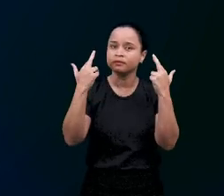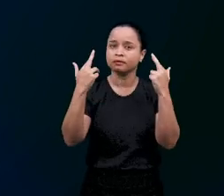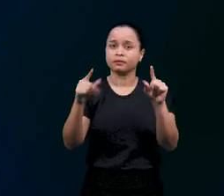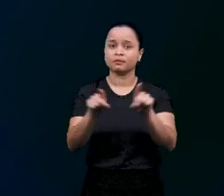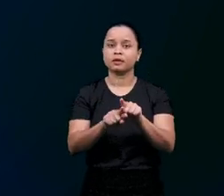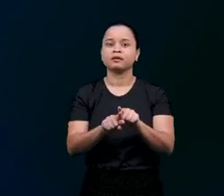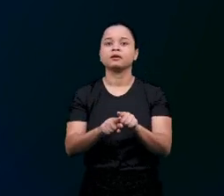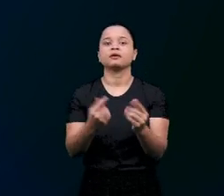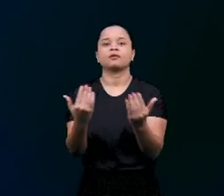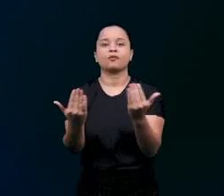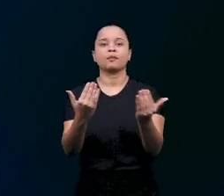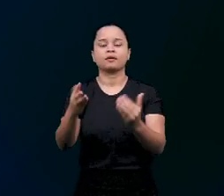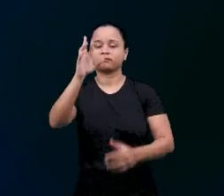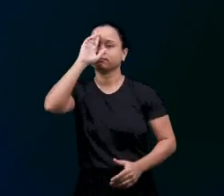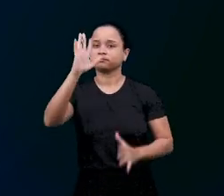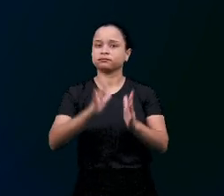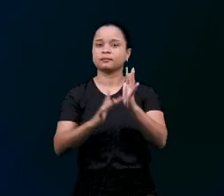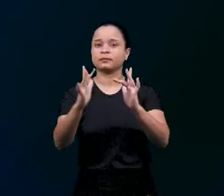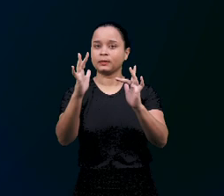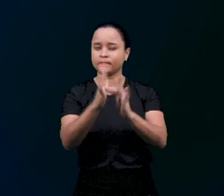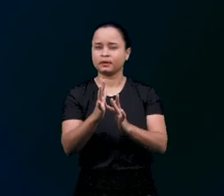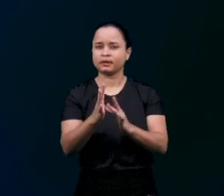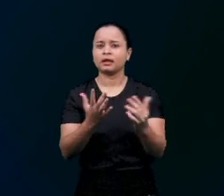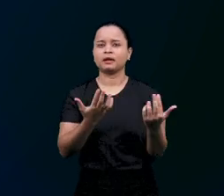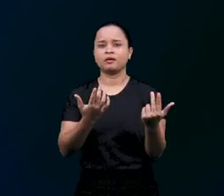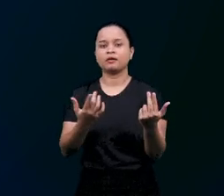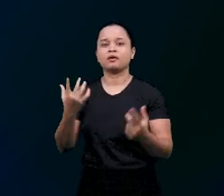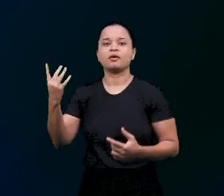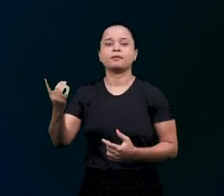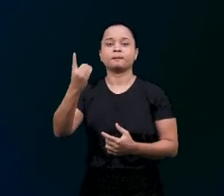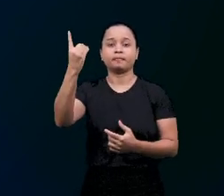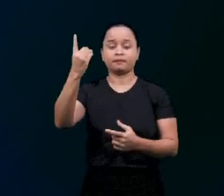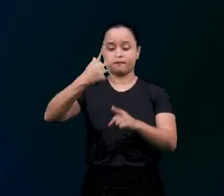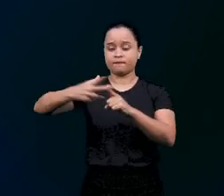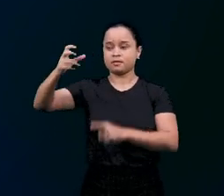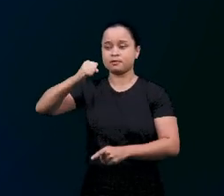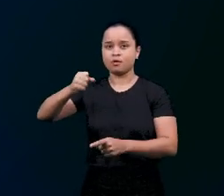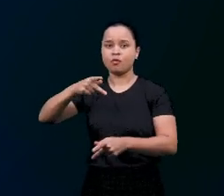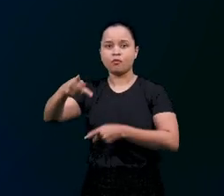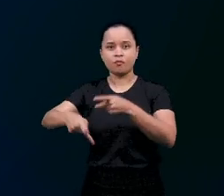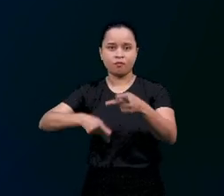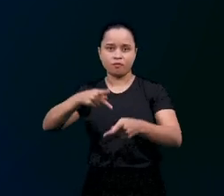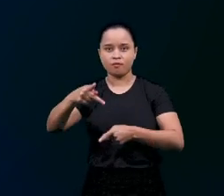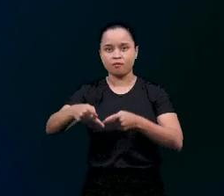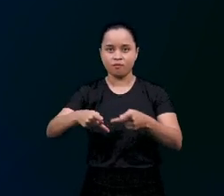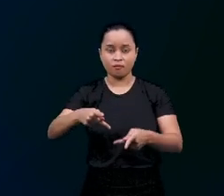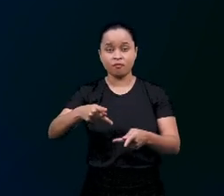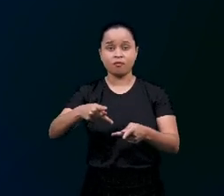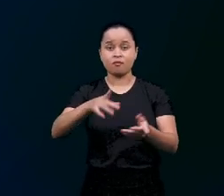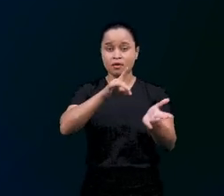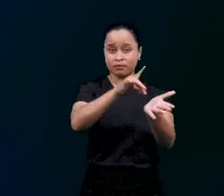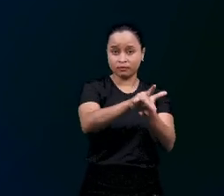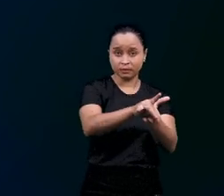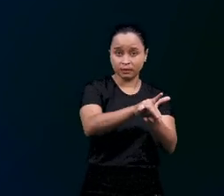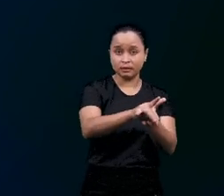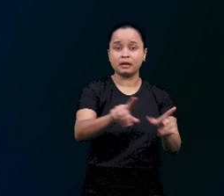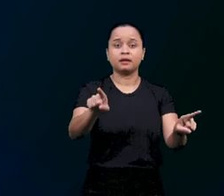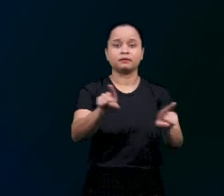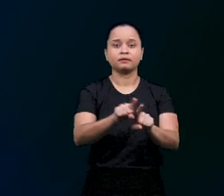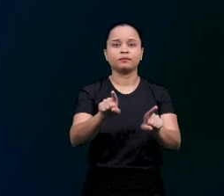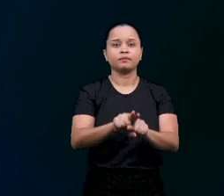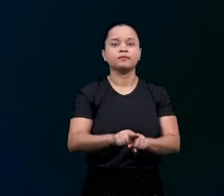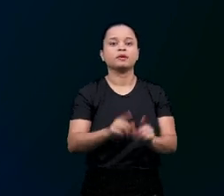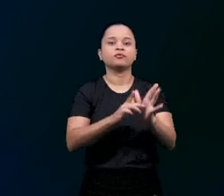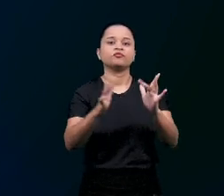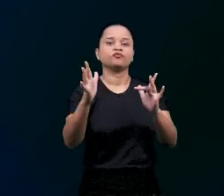symbolisait le Seigneur Jésus. Ainsi comme David a vaincu les Philistins, ainsi le Seigneur Jésus a vaincu la mort en nous donnant